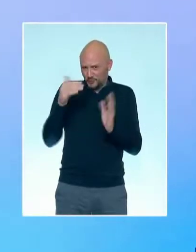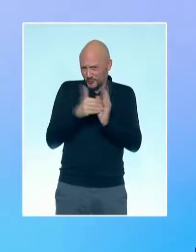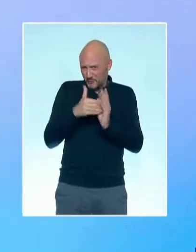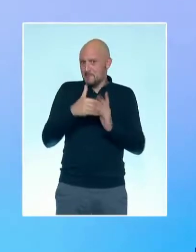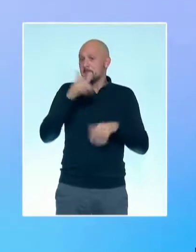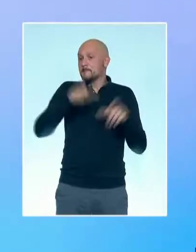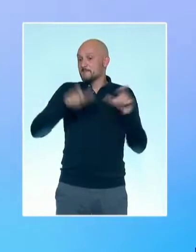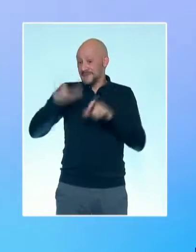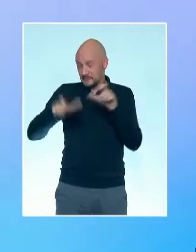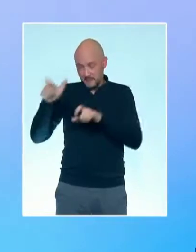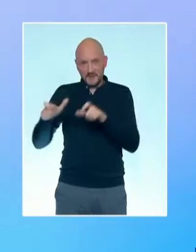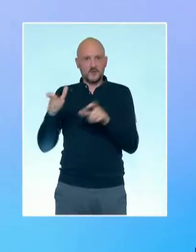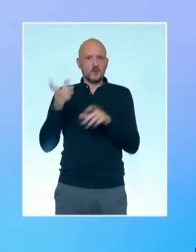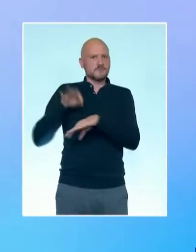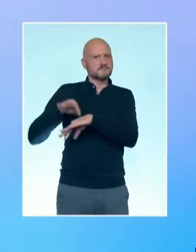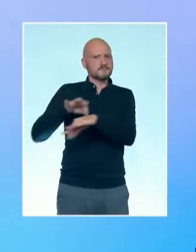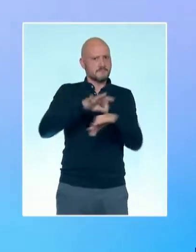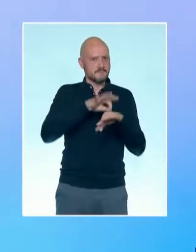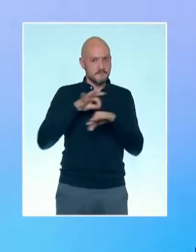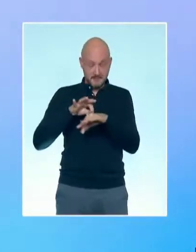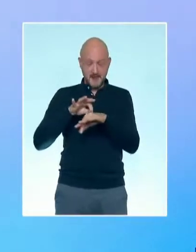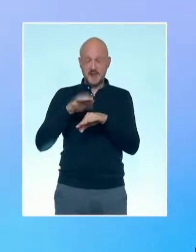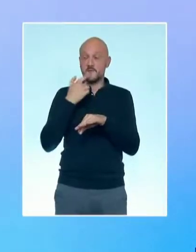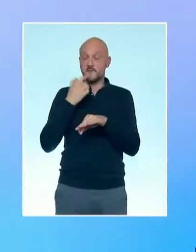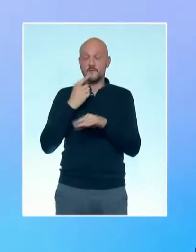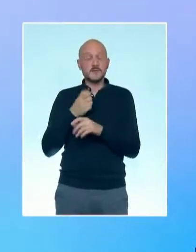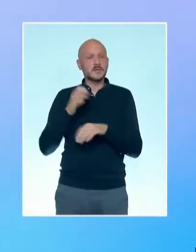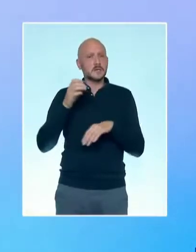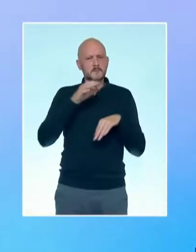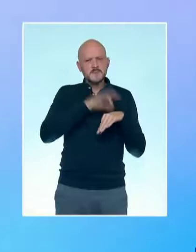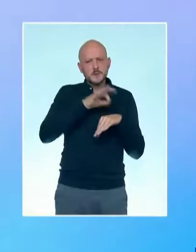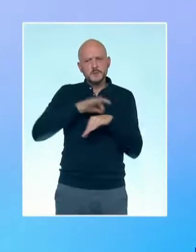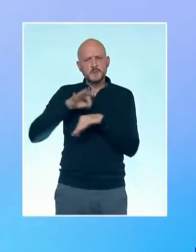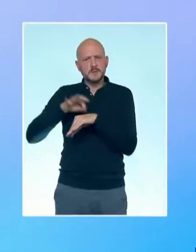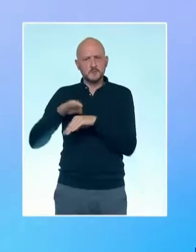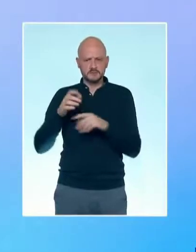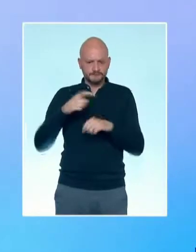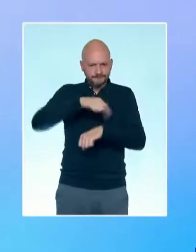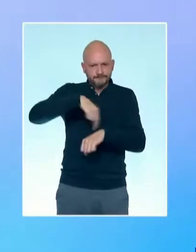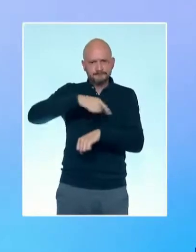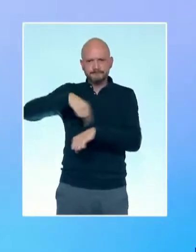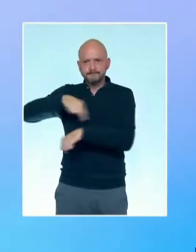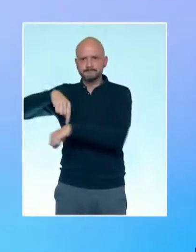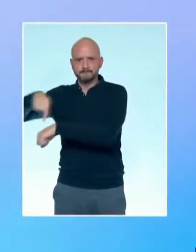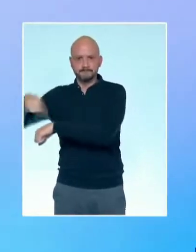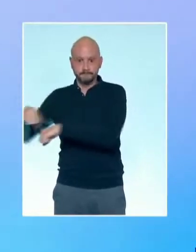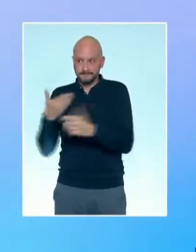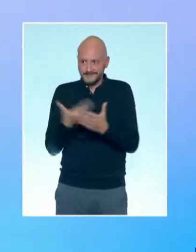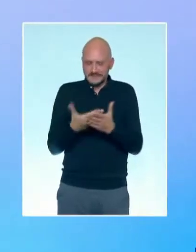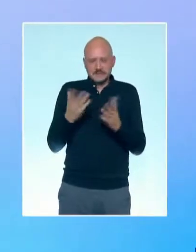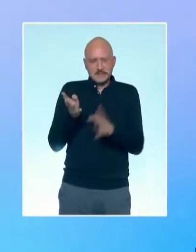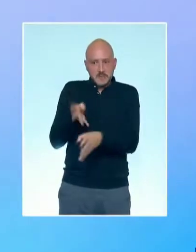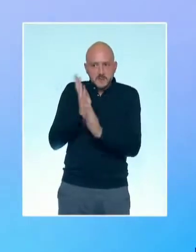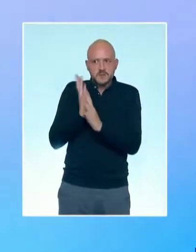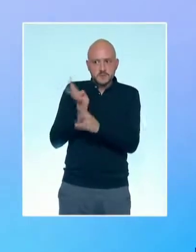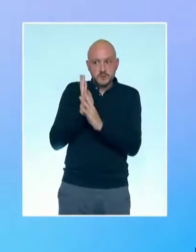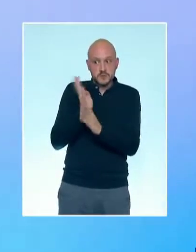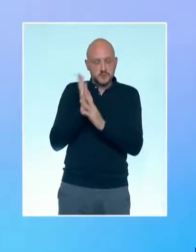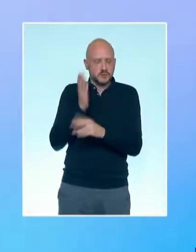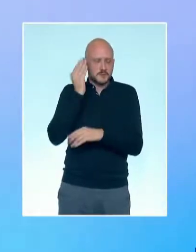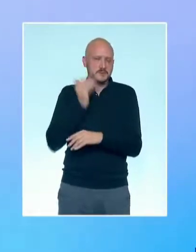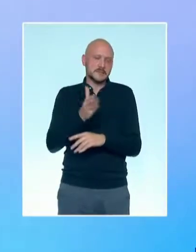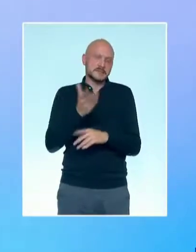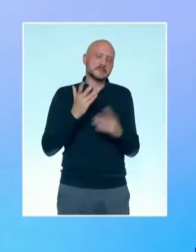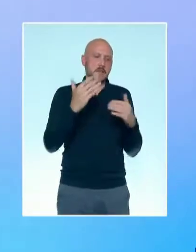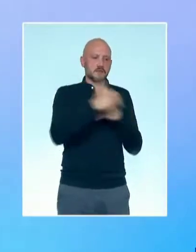chaque minute dans notre pays. Je dis cela avec une pensée et un soutien très fort pour l'ensemble de la communauté des soignants. On peut faire la multiplication,